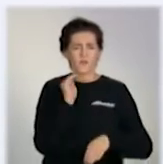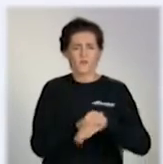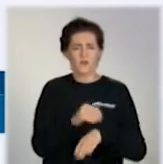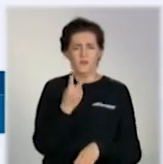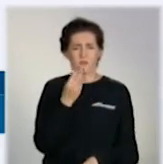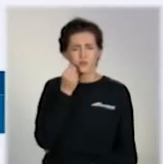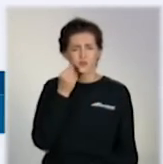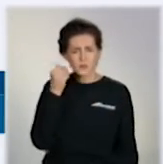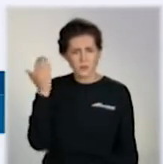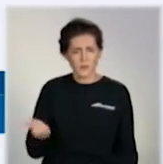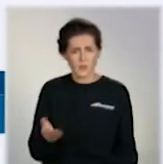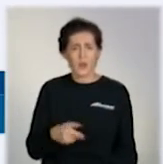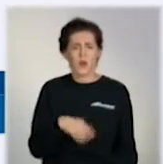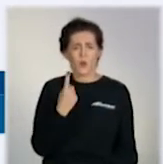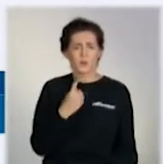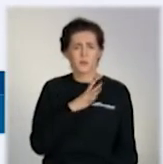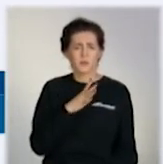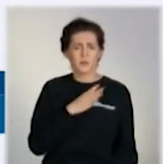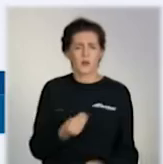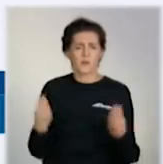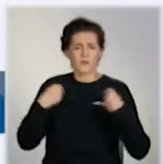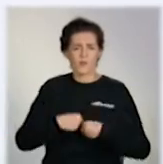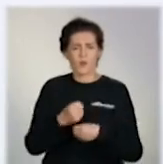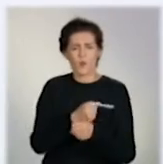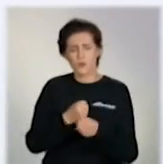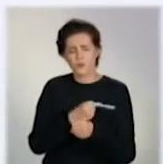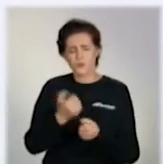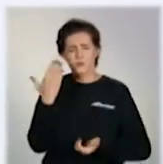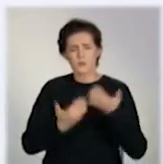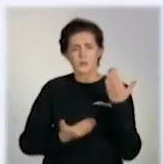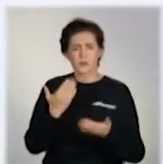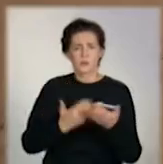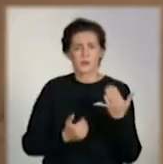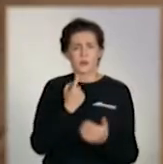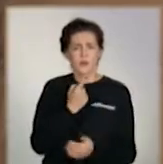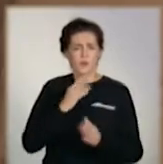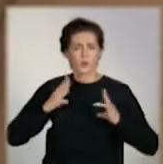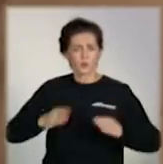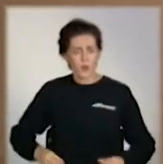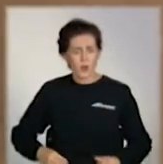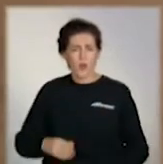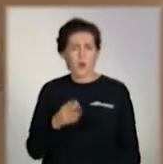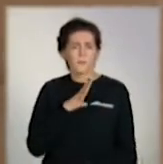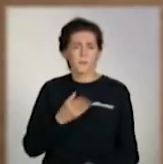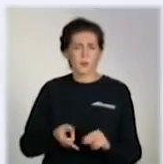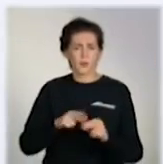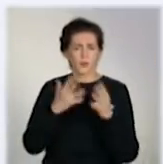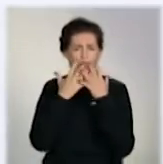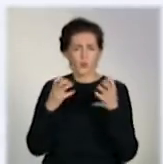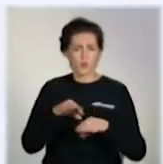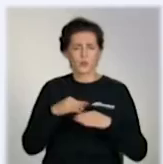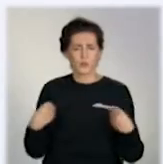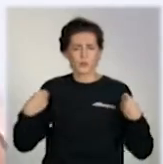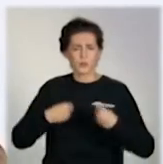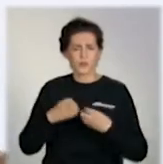двох чоловіків. Один був у корічневій або червоній куртці, другий був темна куртка